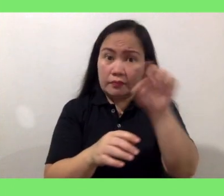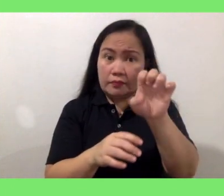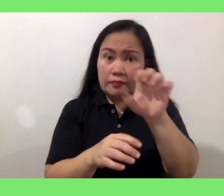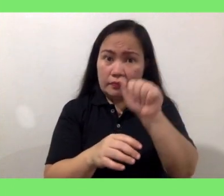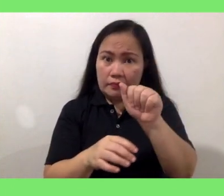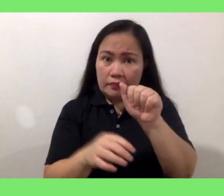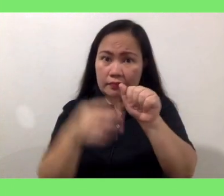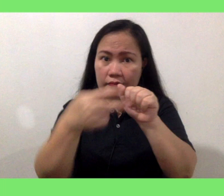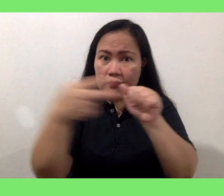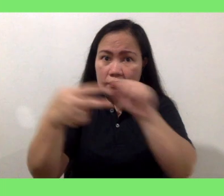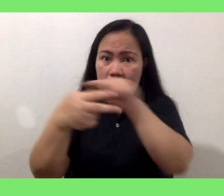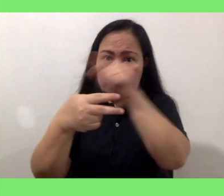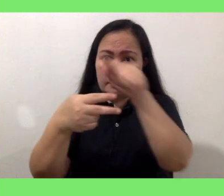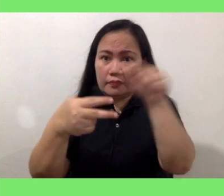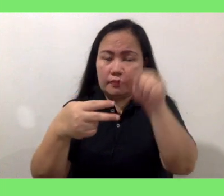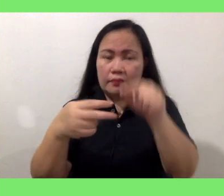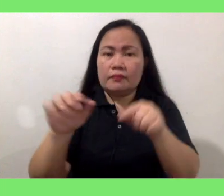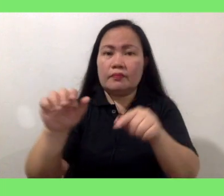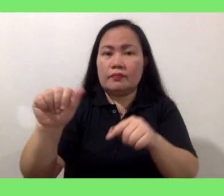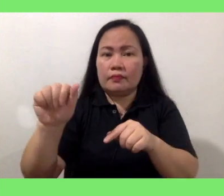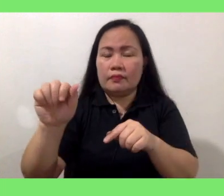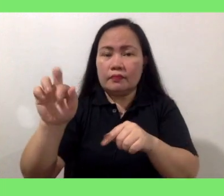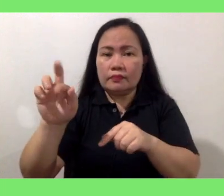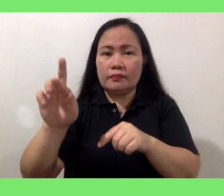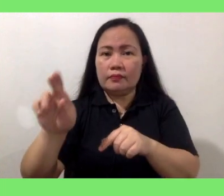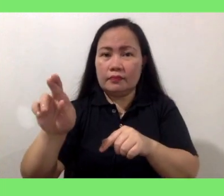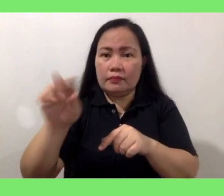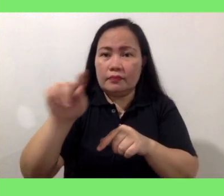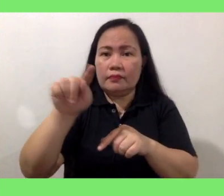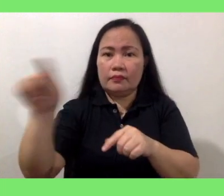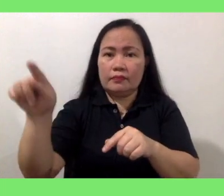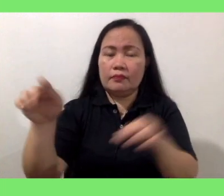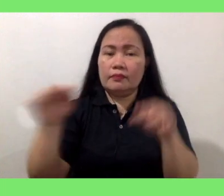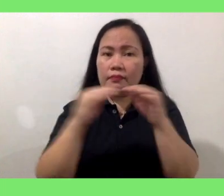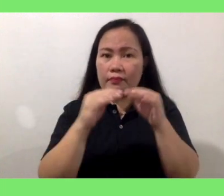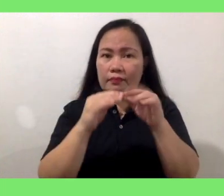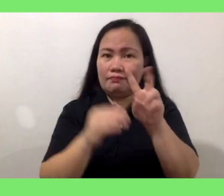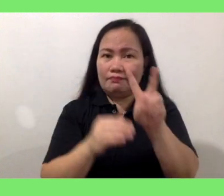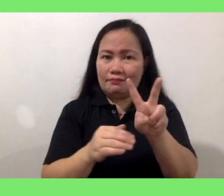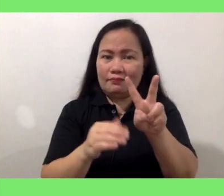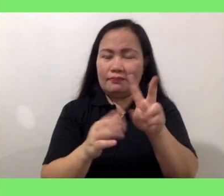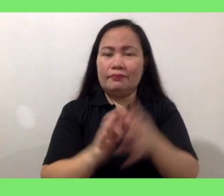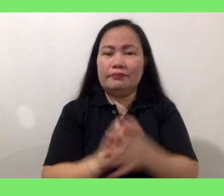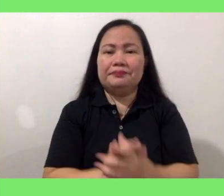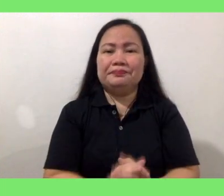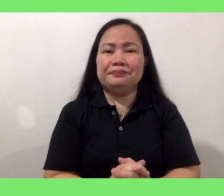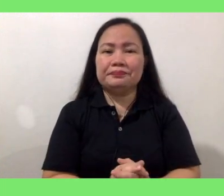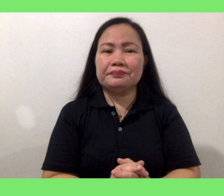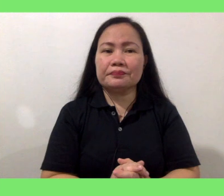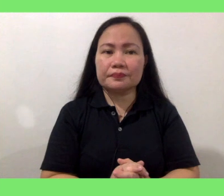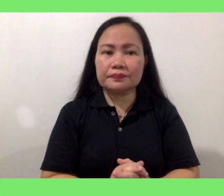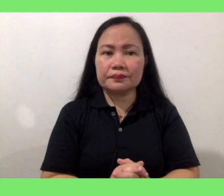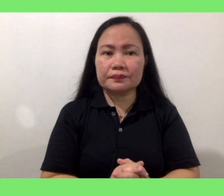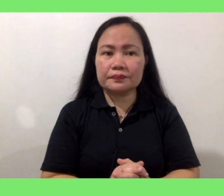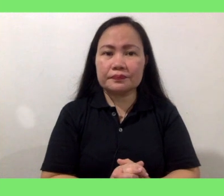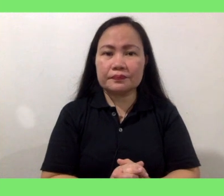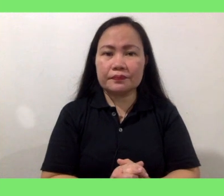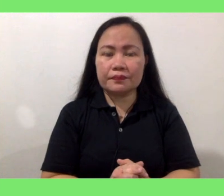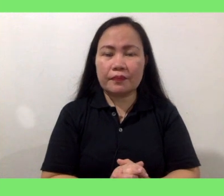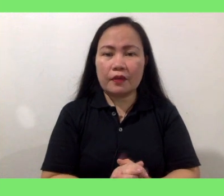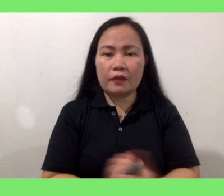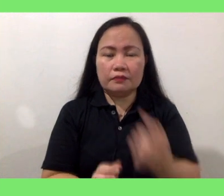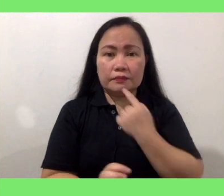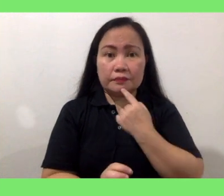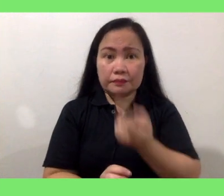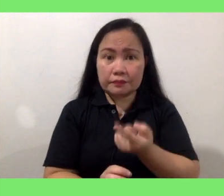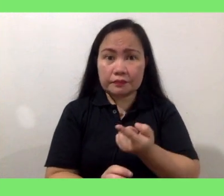AR. Okay? Line segment EA is congruent to line segment AR. Okay.